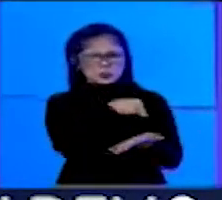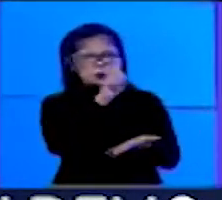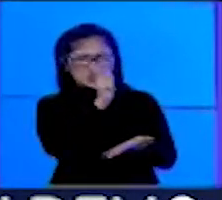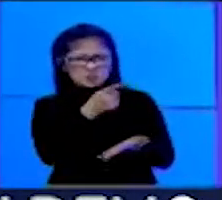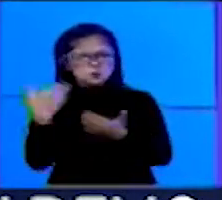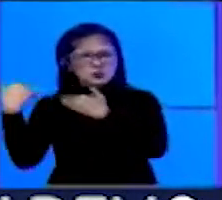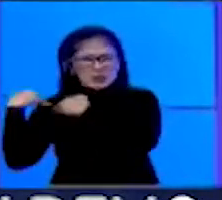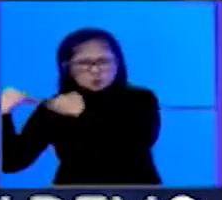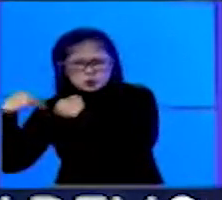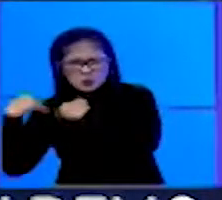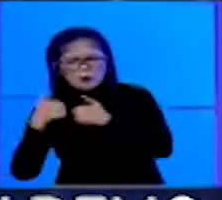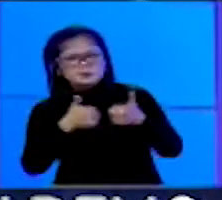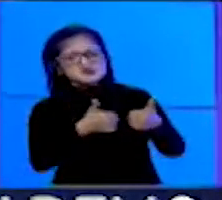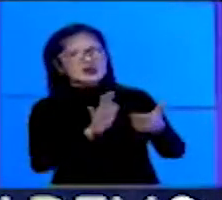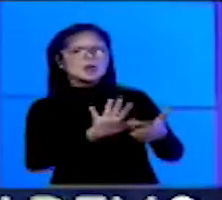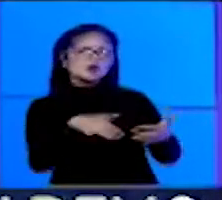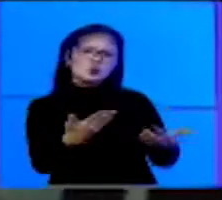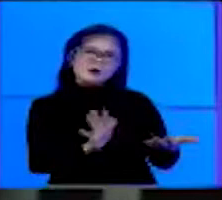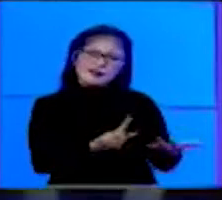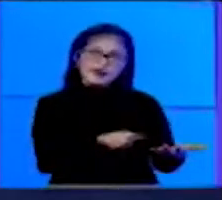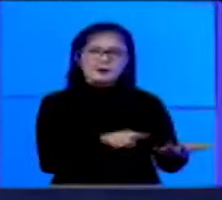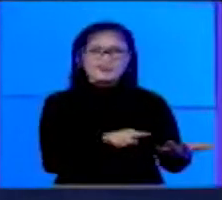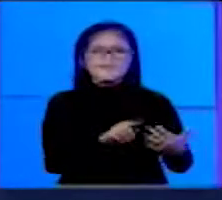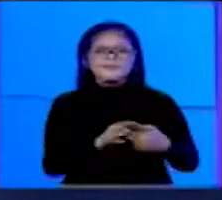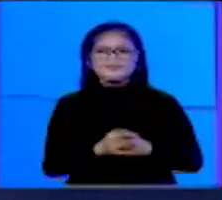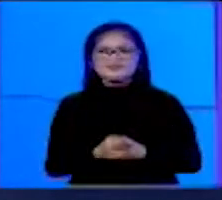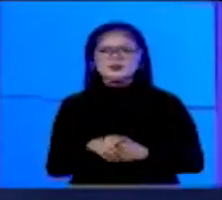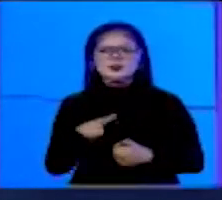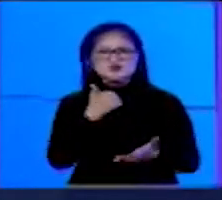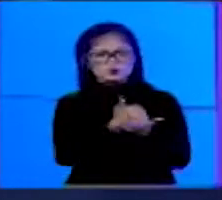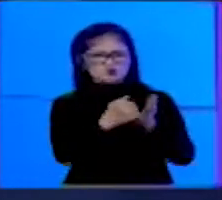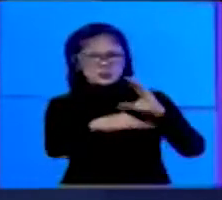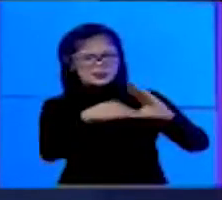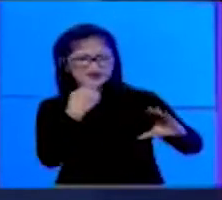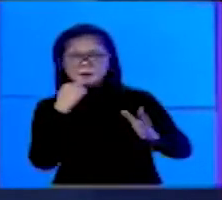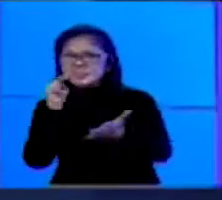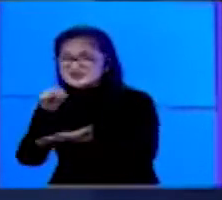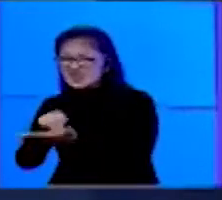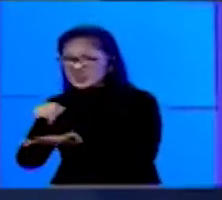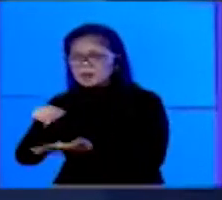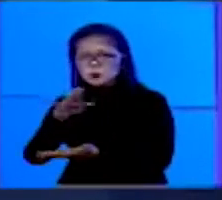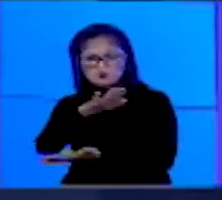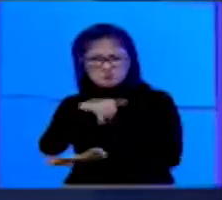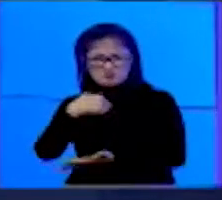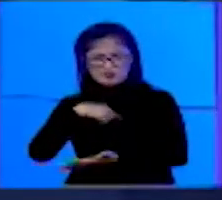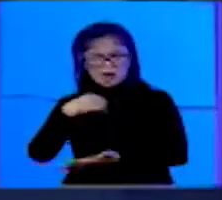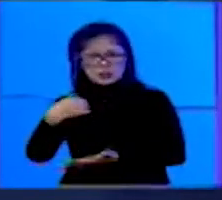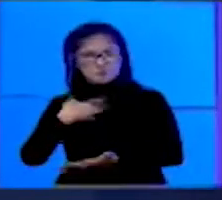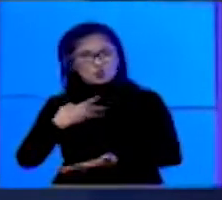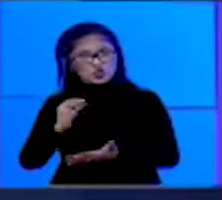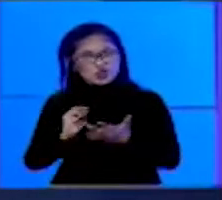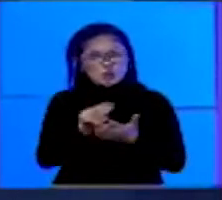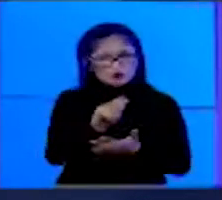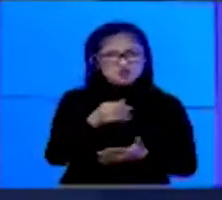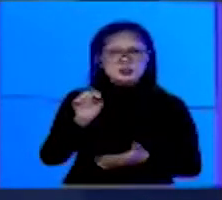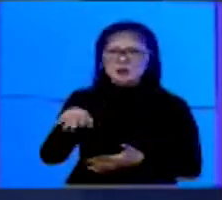perbuatannya. Pesan berantai begitu, dan kemudian dia ya terpancing, sayanglah ya,